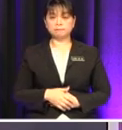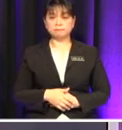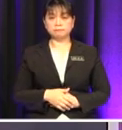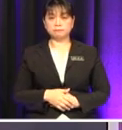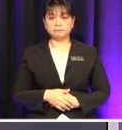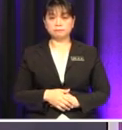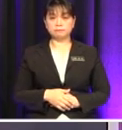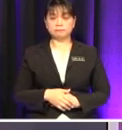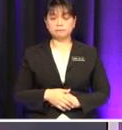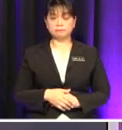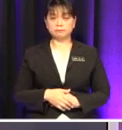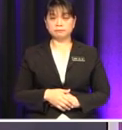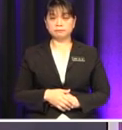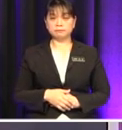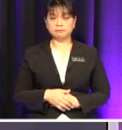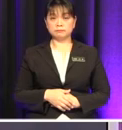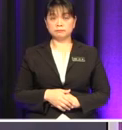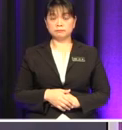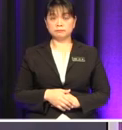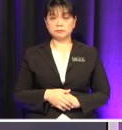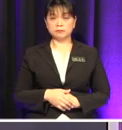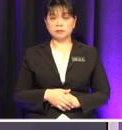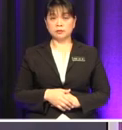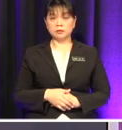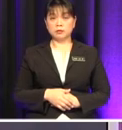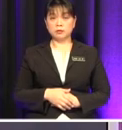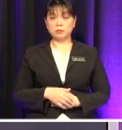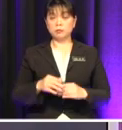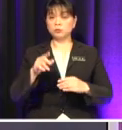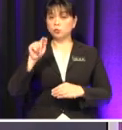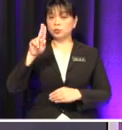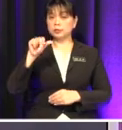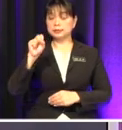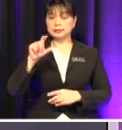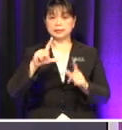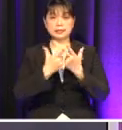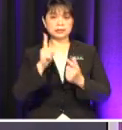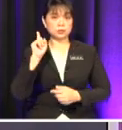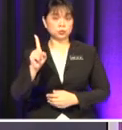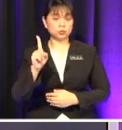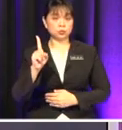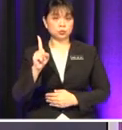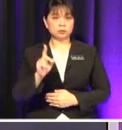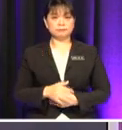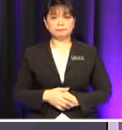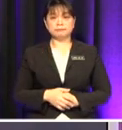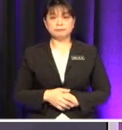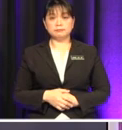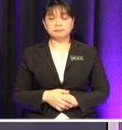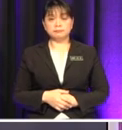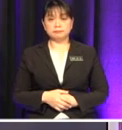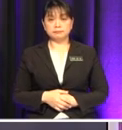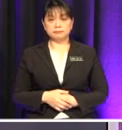eee apa tuh puas kelas 1 tuas kelas 2 tuas kelas 3 oke kalau murid-murid saya